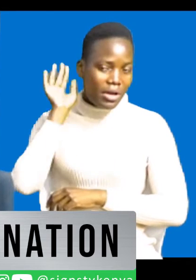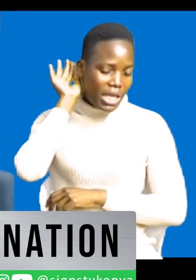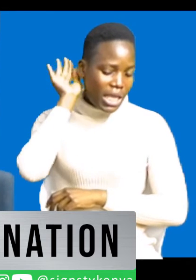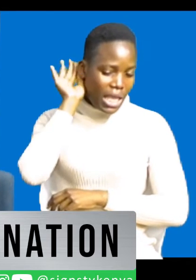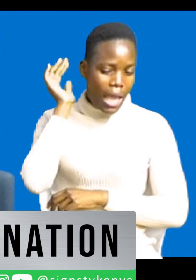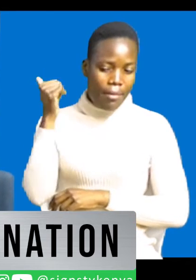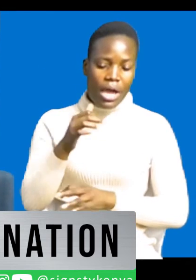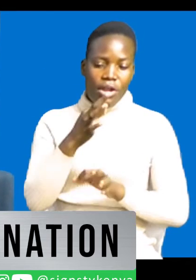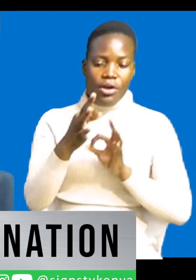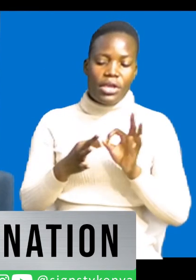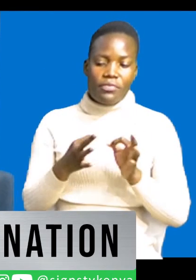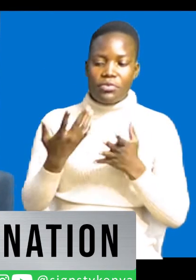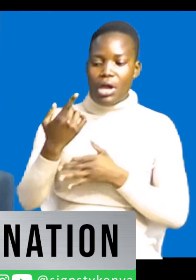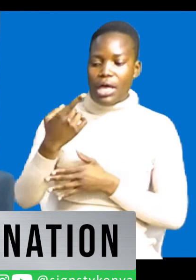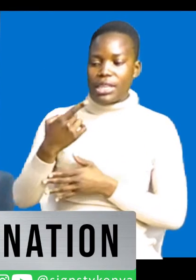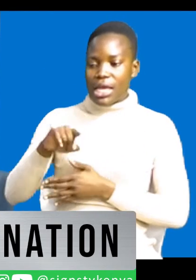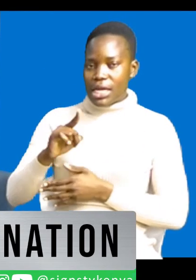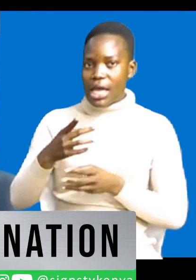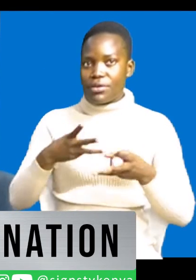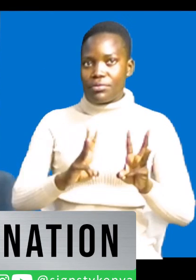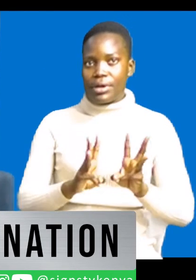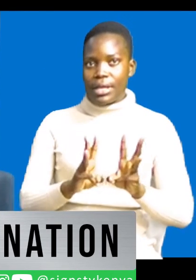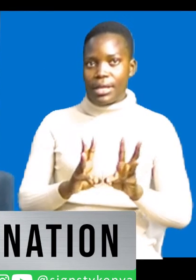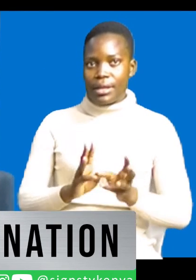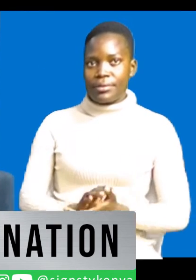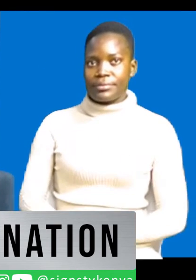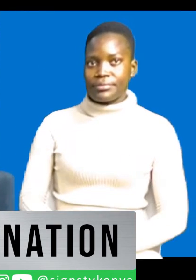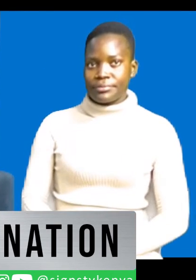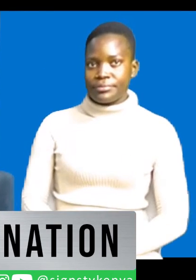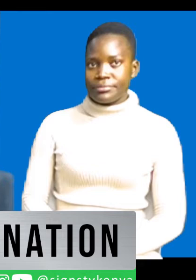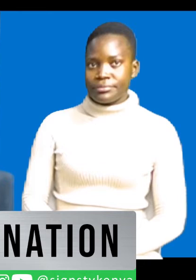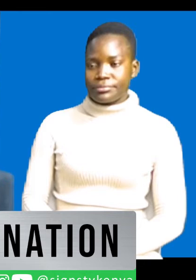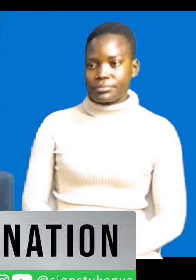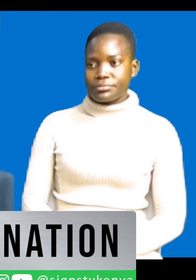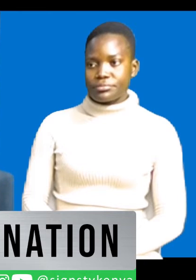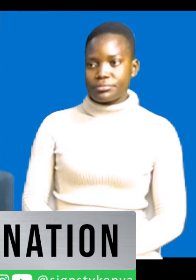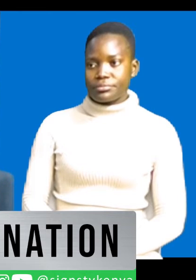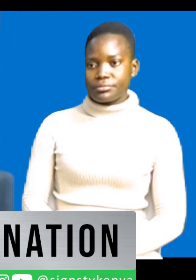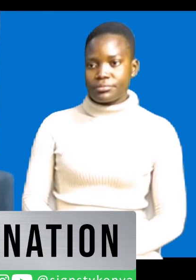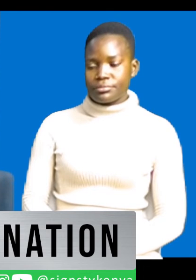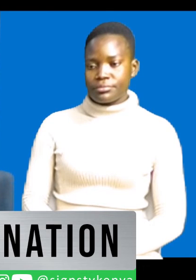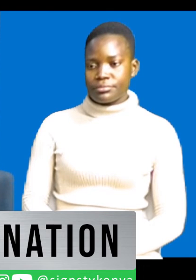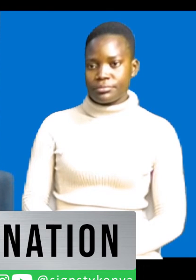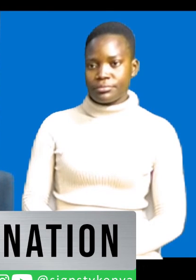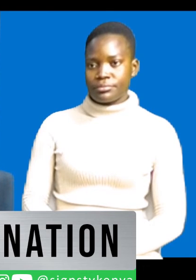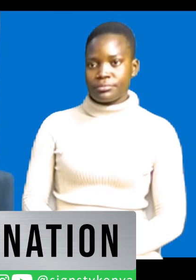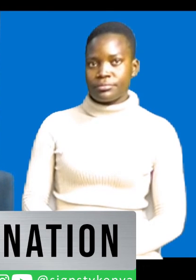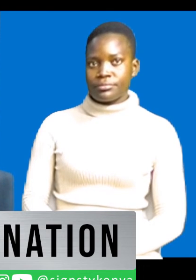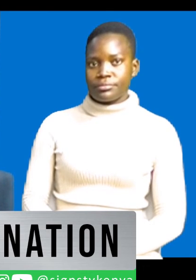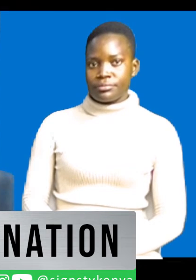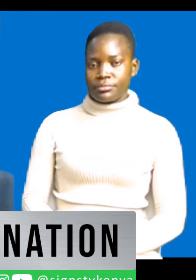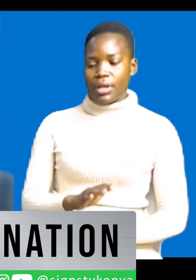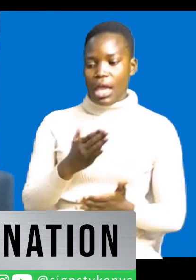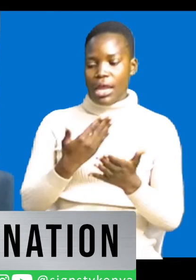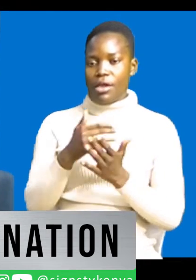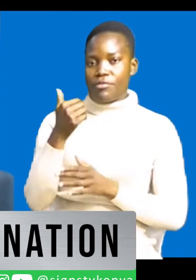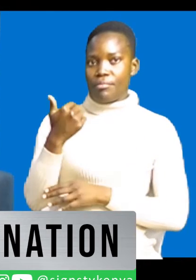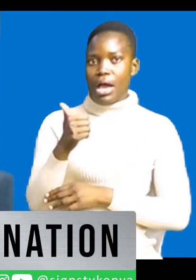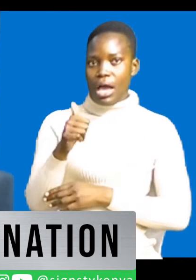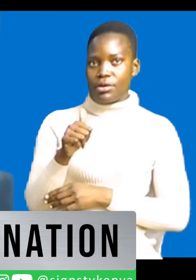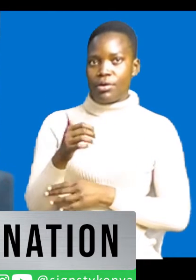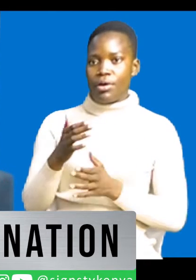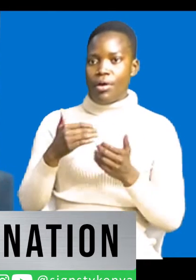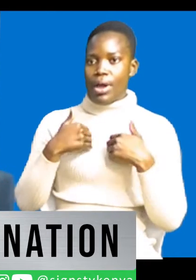on the right track. Hatujafikia hiyo 2/3. I thought Kenya Kwanza was very good on women. Haijafika. Kwanza ilifanywa